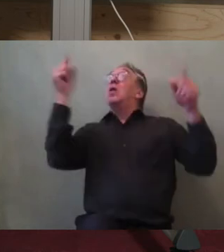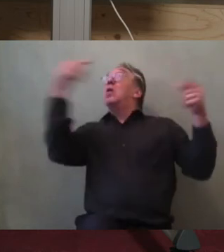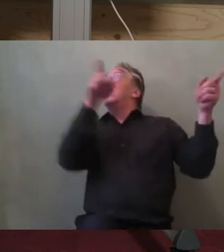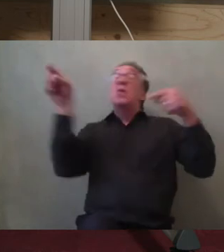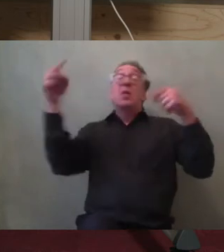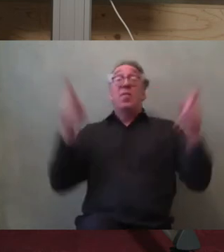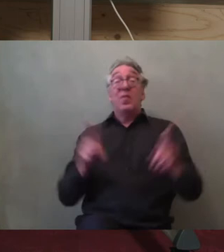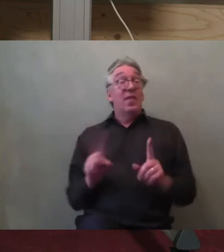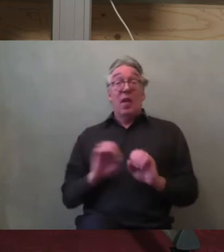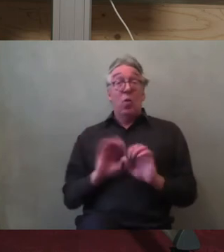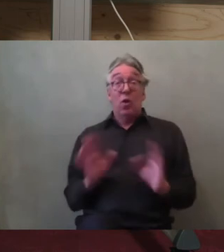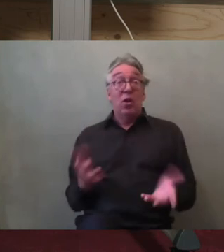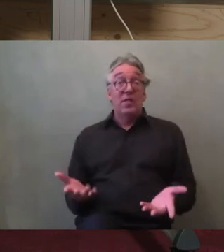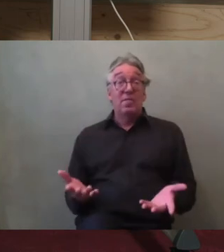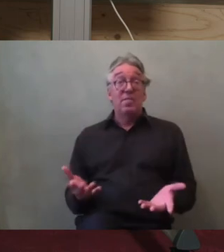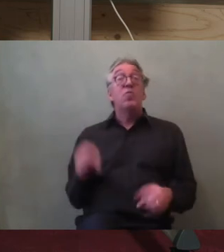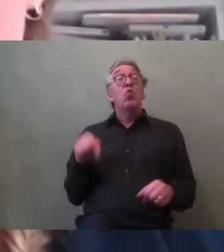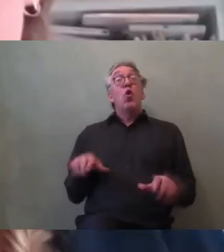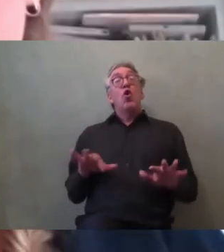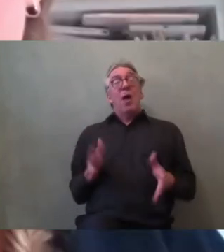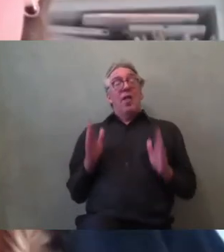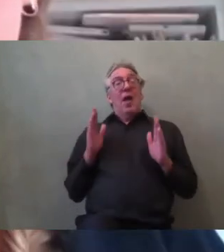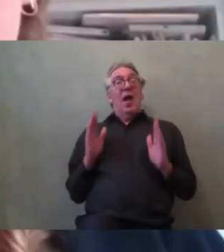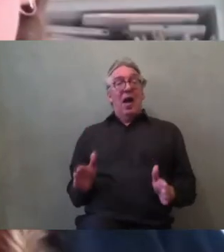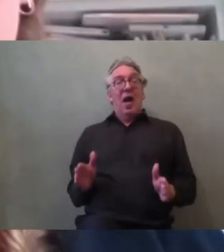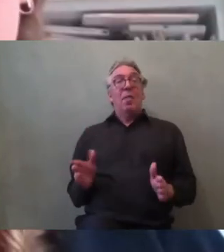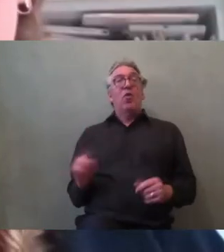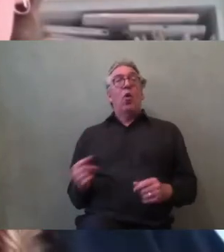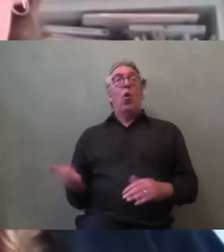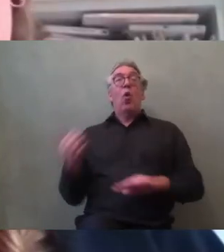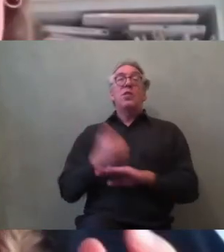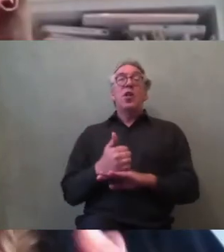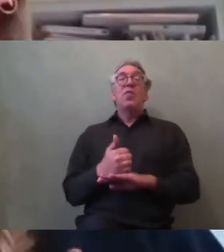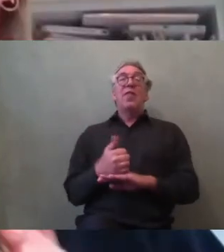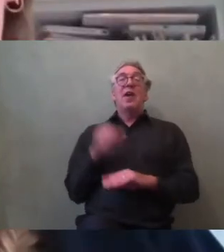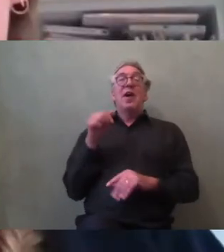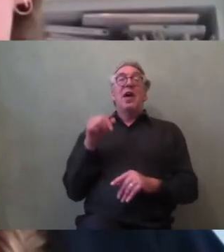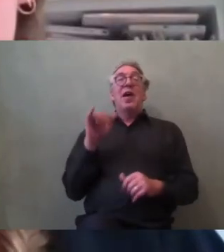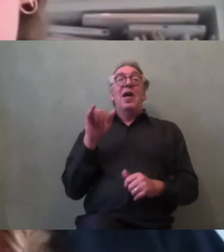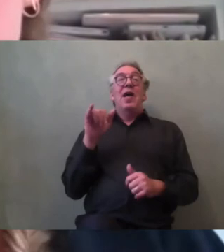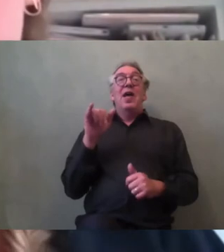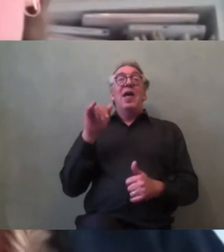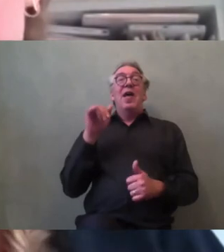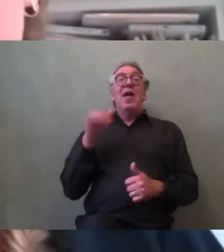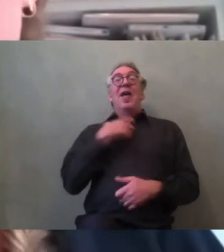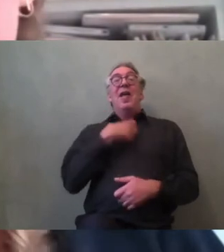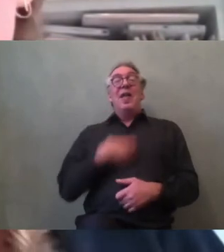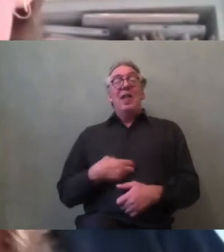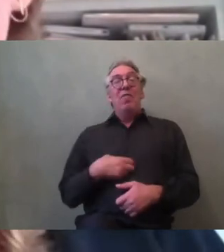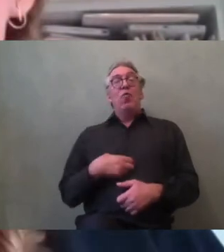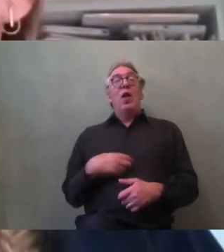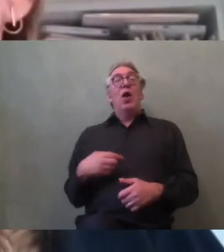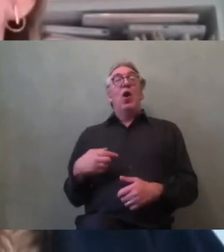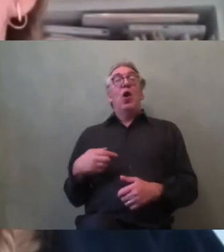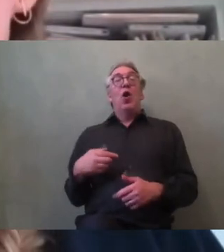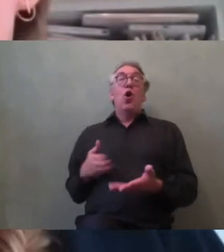We zijn nu bijna klaar met de ontwikkeling van TikTik. Dat is een indoor navigatiesysteem die dus die individuele toegang mogelijk maakt. Het